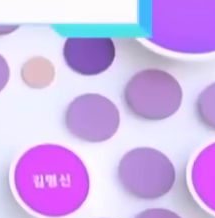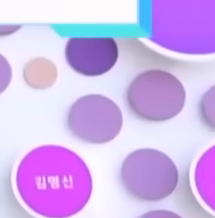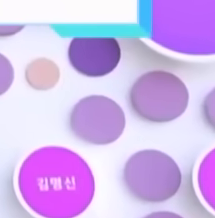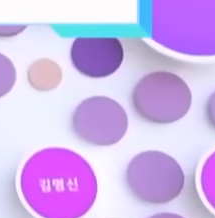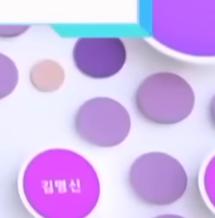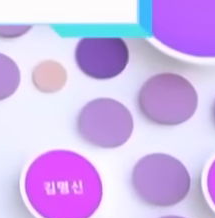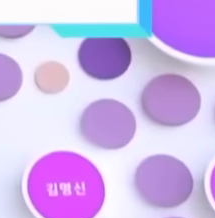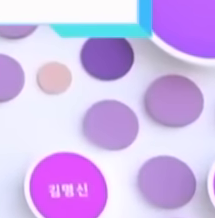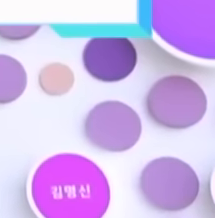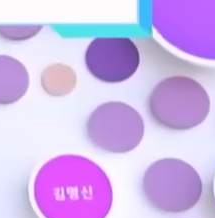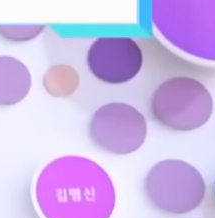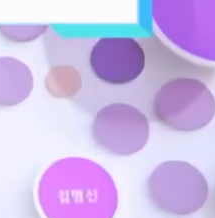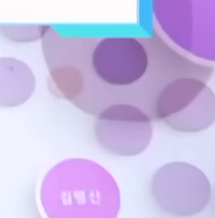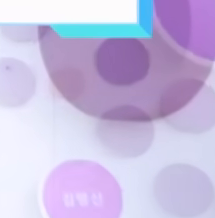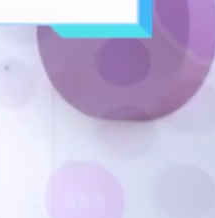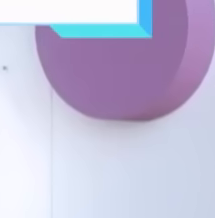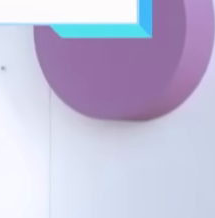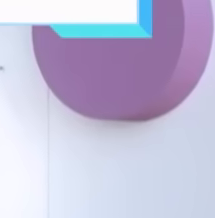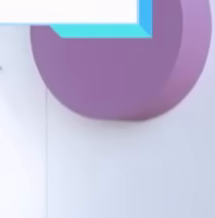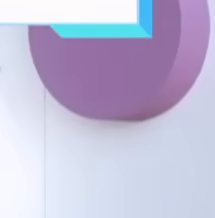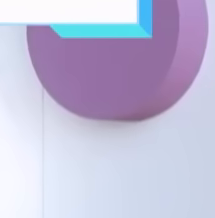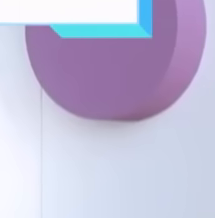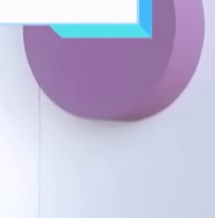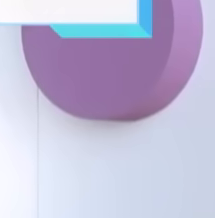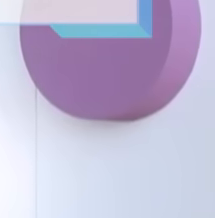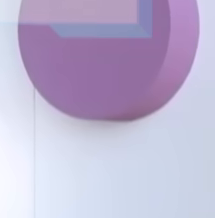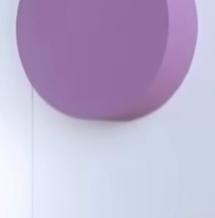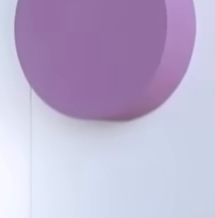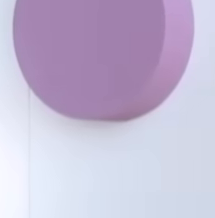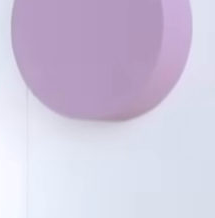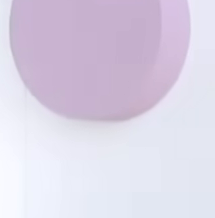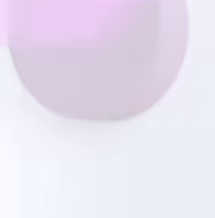프로그램은 동역자님의 복음의 틀이 선교 후원으로 제작되었습니다.